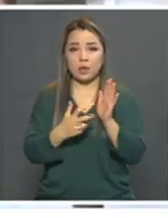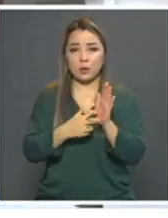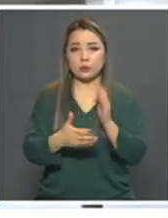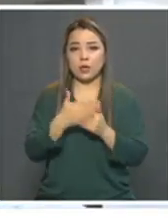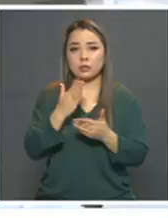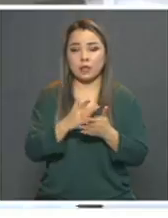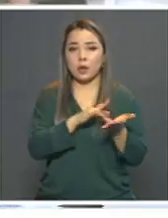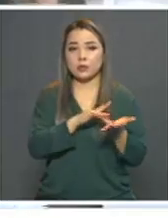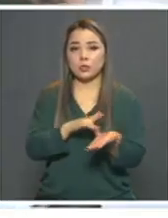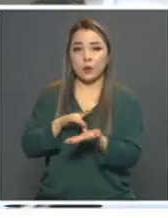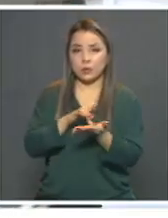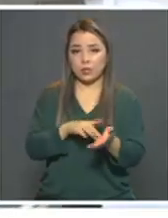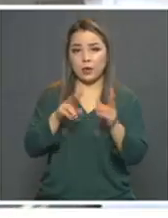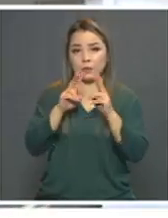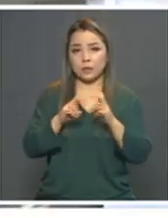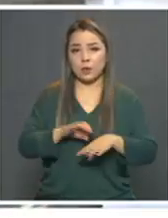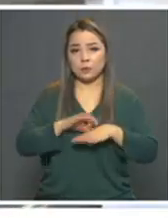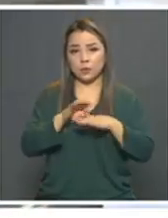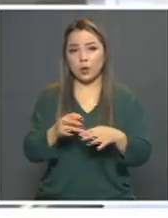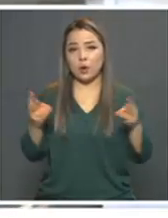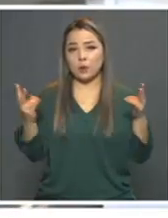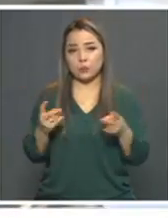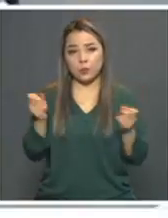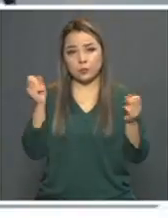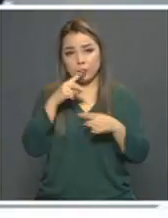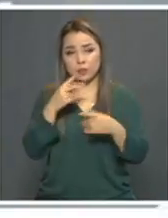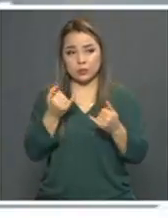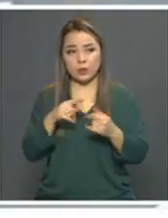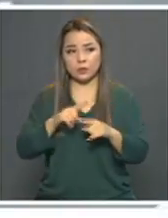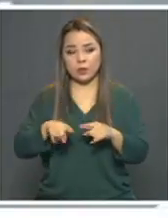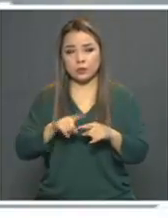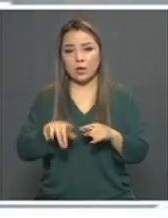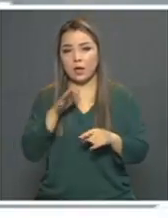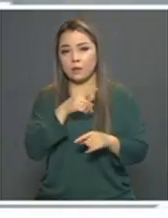астам турист сынама тапсыруы тиіс. Сонымен қатар жуықта